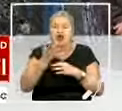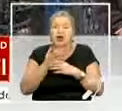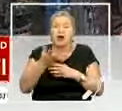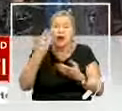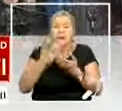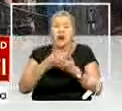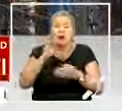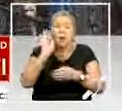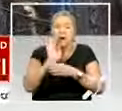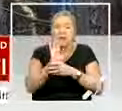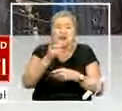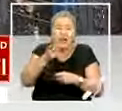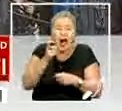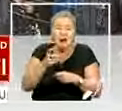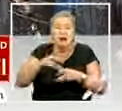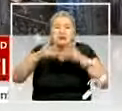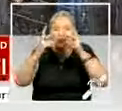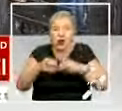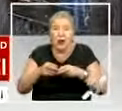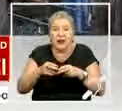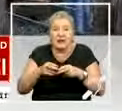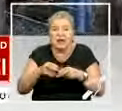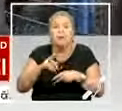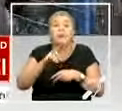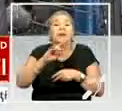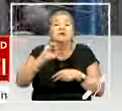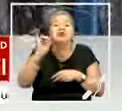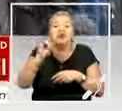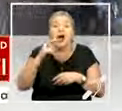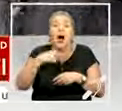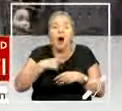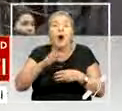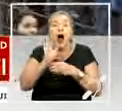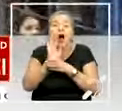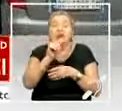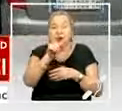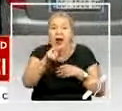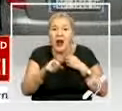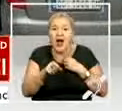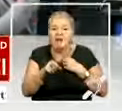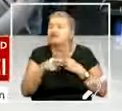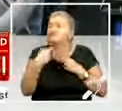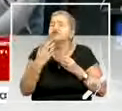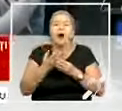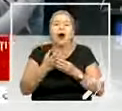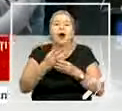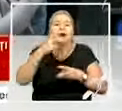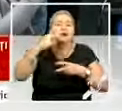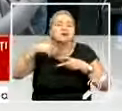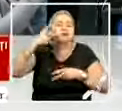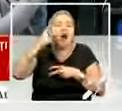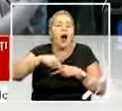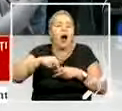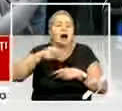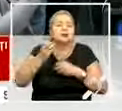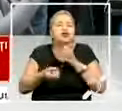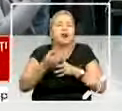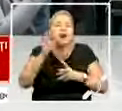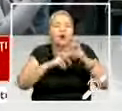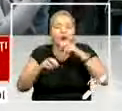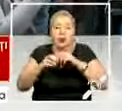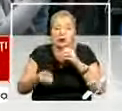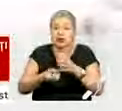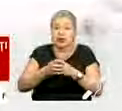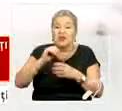de port armă vor fi suspendate, iar toți cei care dețin astfel de documente vor fi verificați. Închei prin a vă spune că începând de mâine,